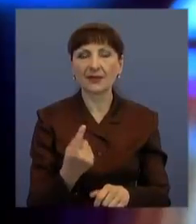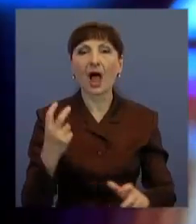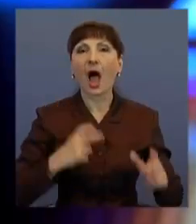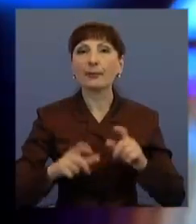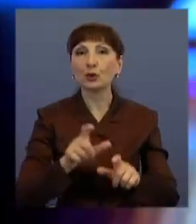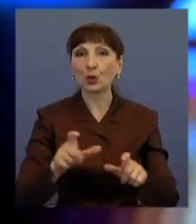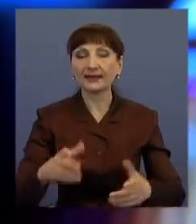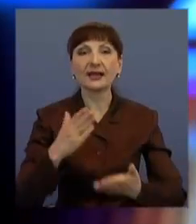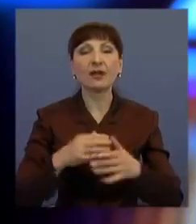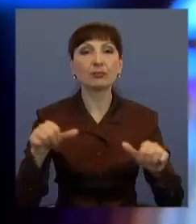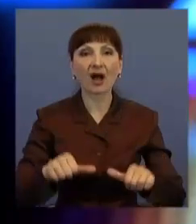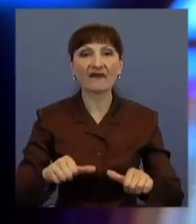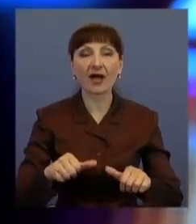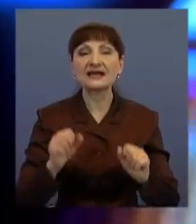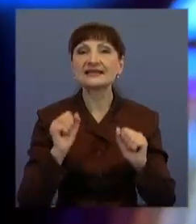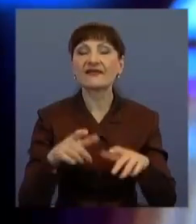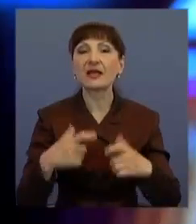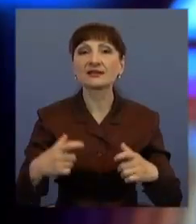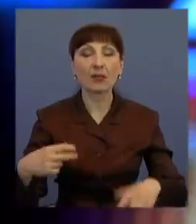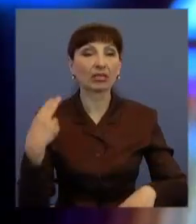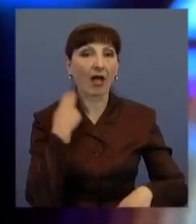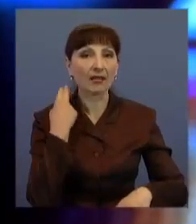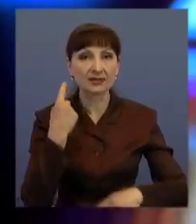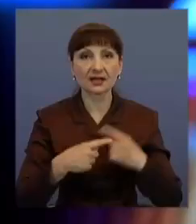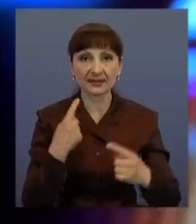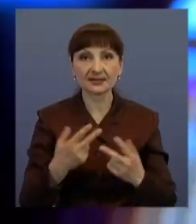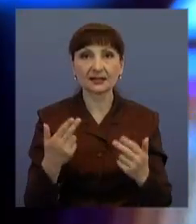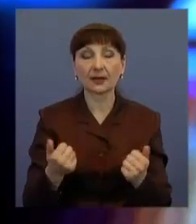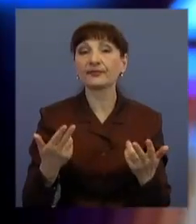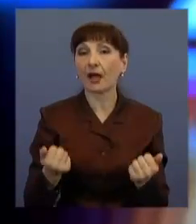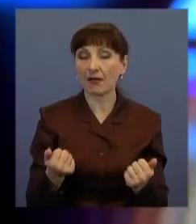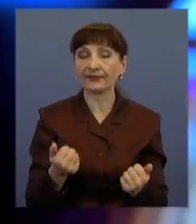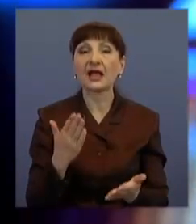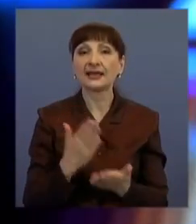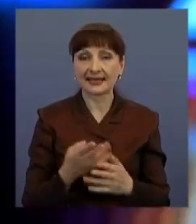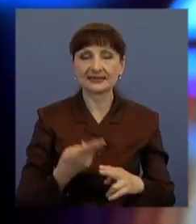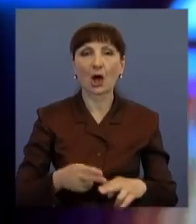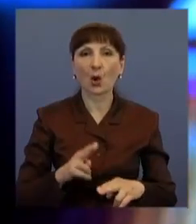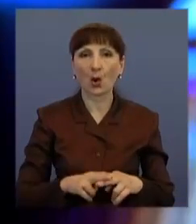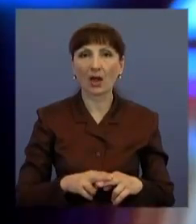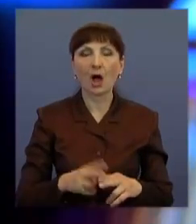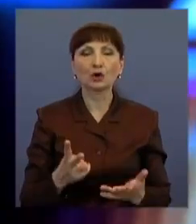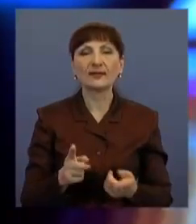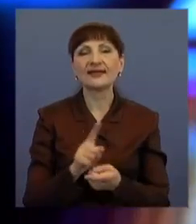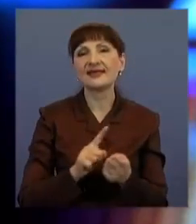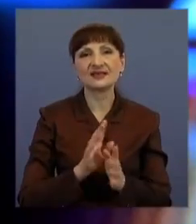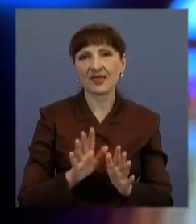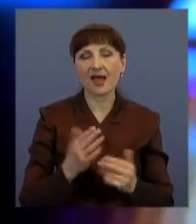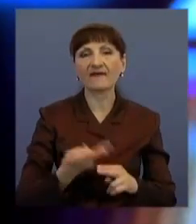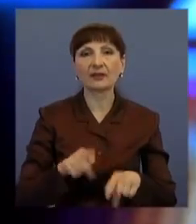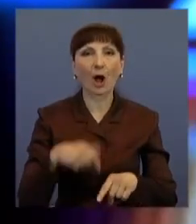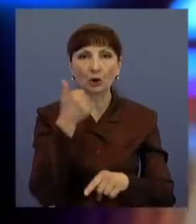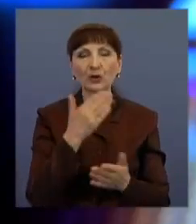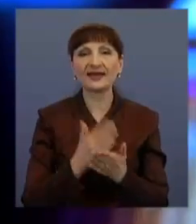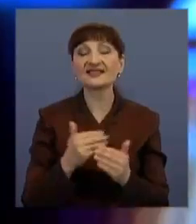абитуриенты имеют право сдавать экзамен на английском языке. Да, есть такое. Но это не изменение, просто в этом году